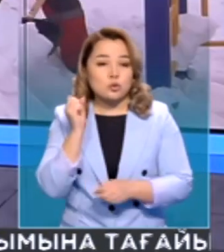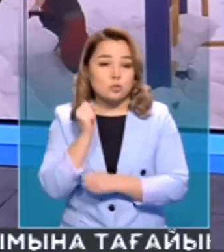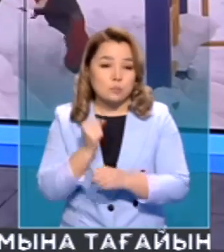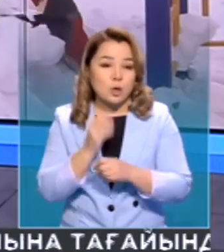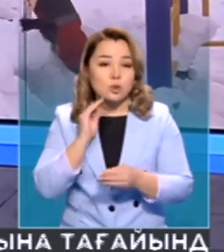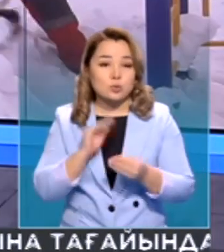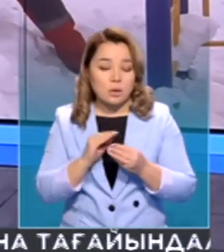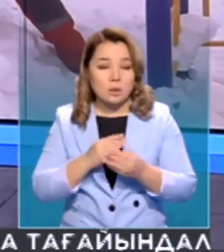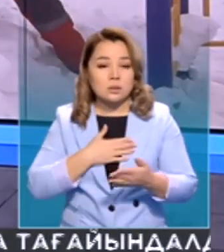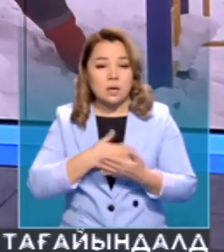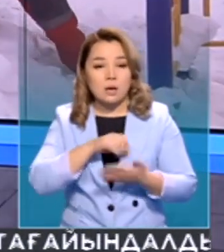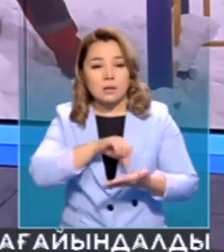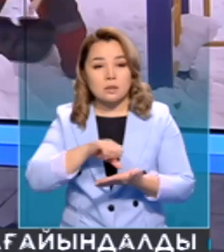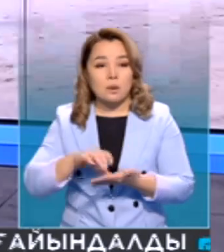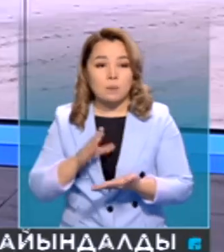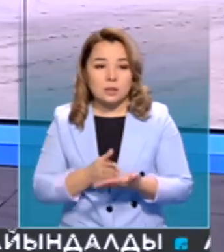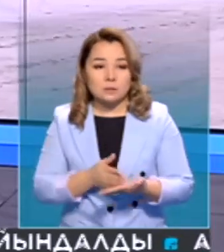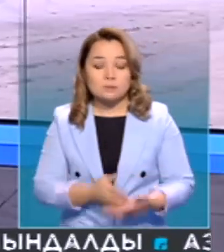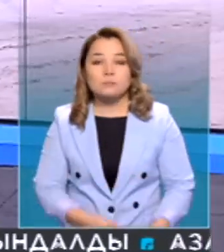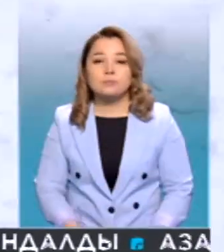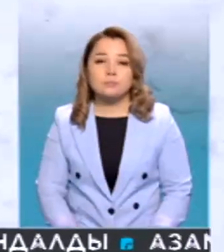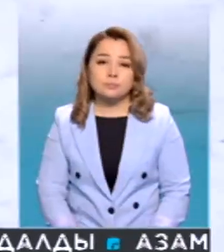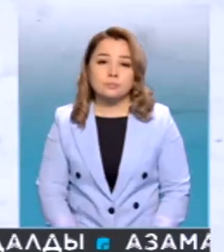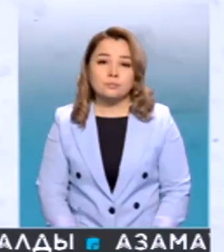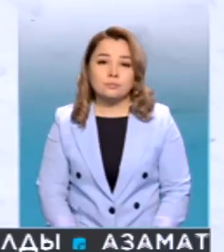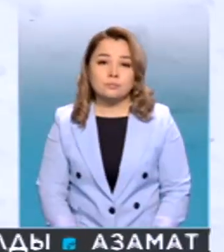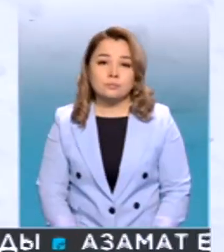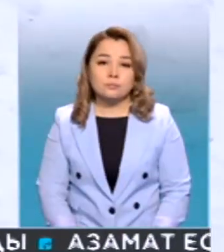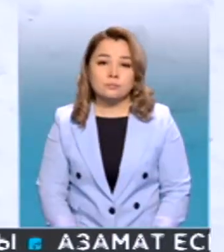да септігін тигізбек.